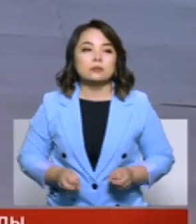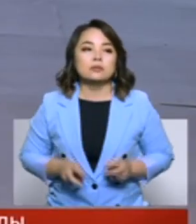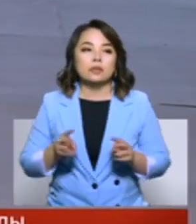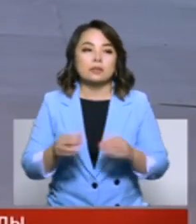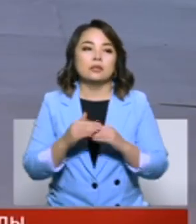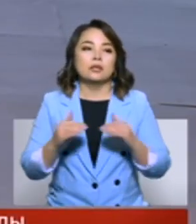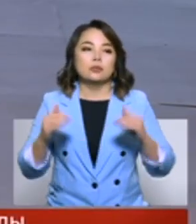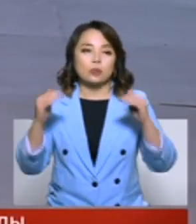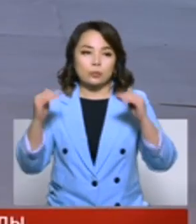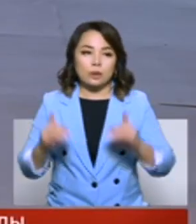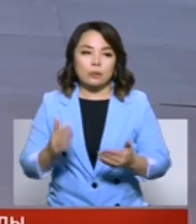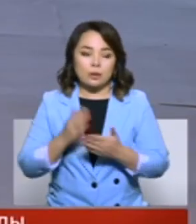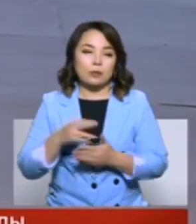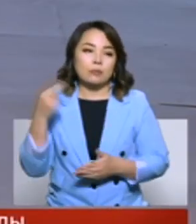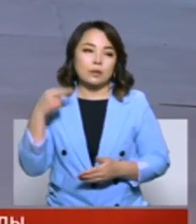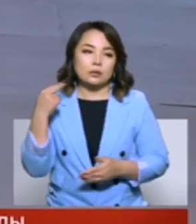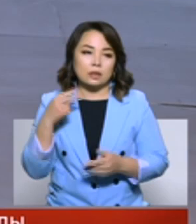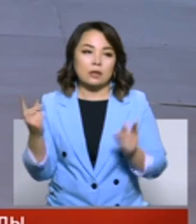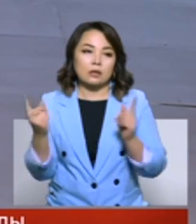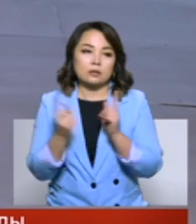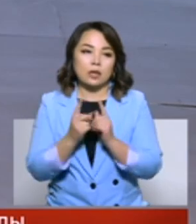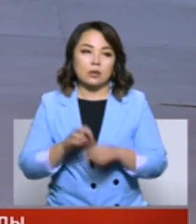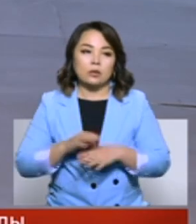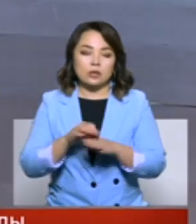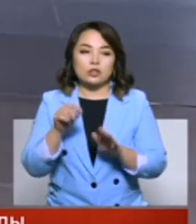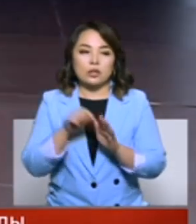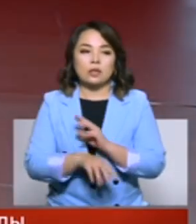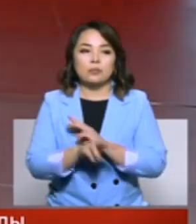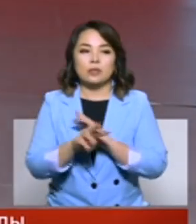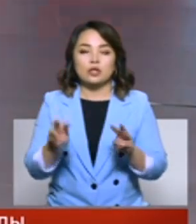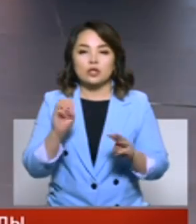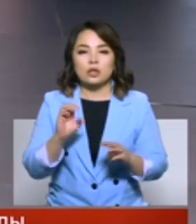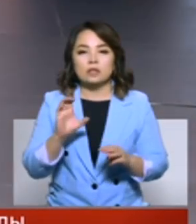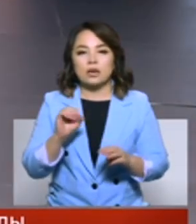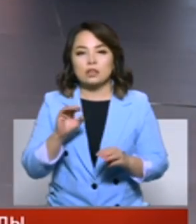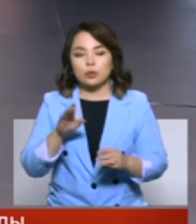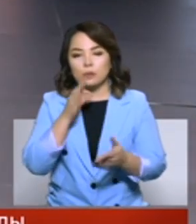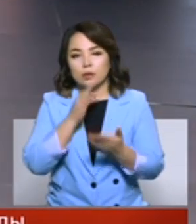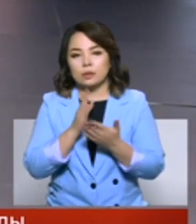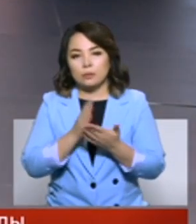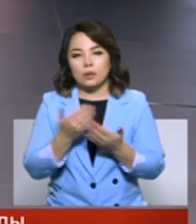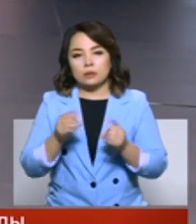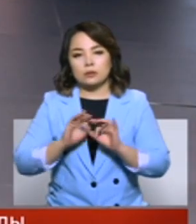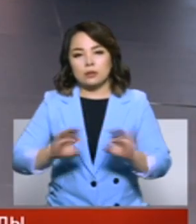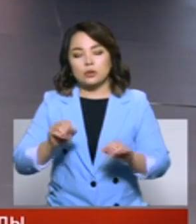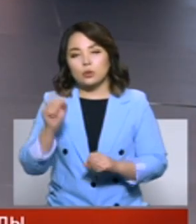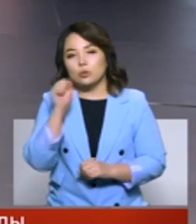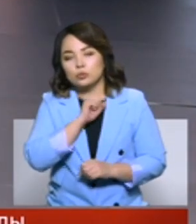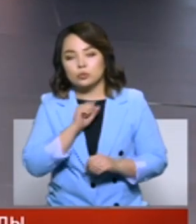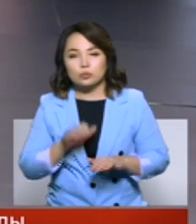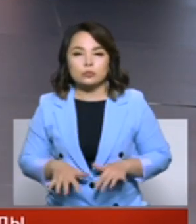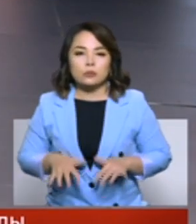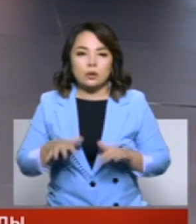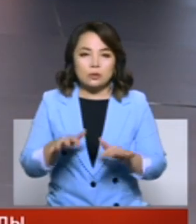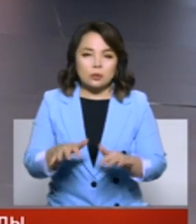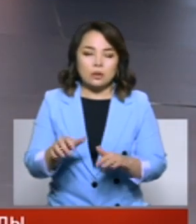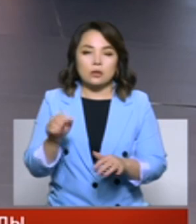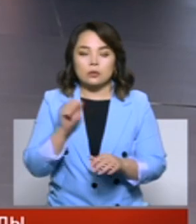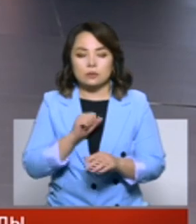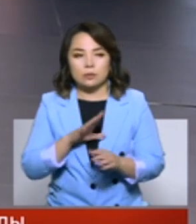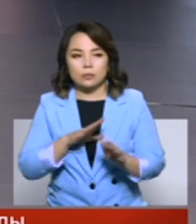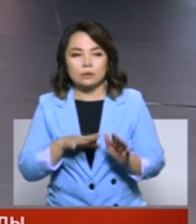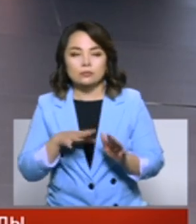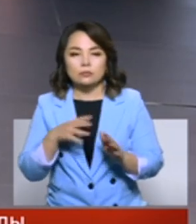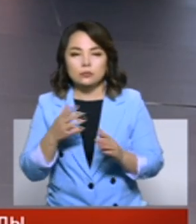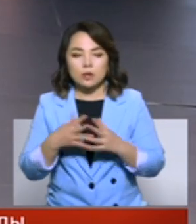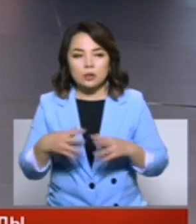деңгейі төмендеп келеді. Президенттің қабылдауында болған ішкі істер министрі Ержан Сәденов осылай деді. Атап айтқанда ұрлық, тонау, қарақшылық, сондай-ақ